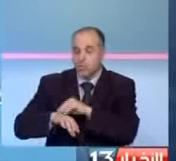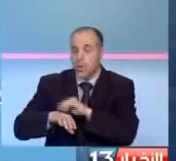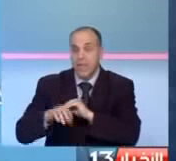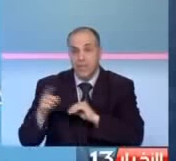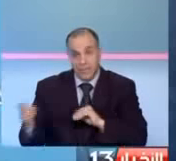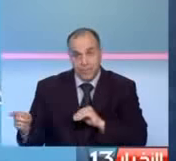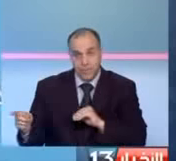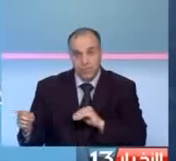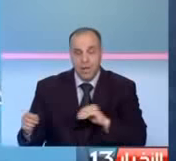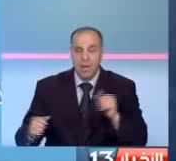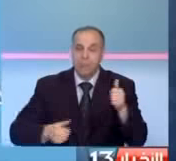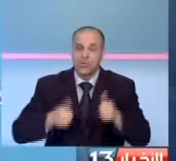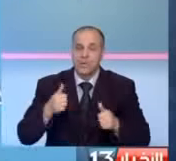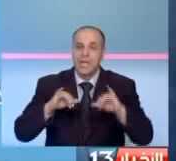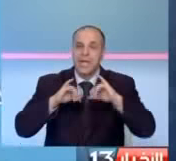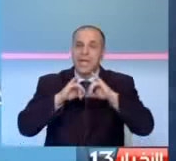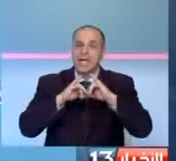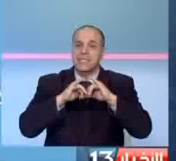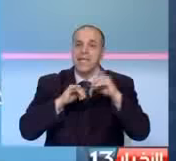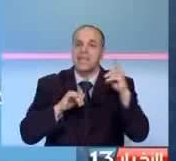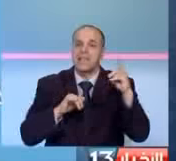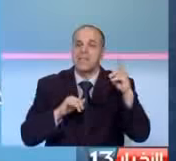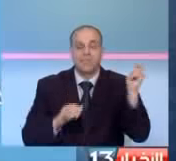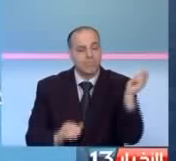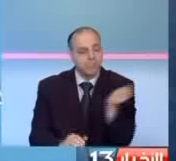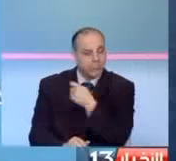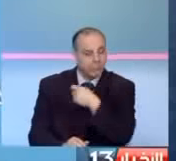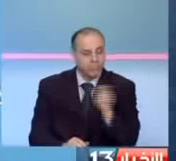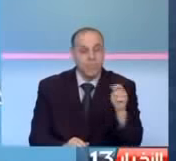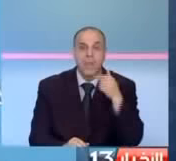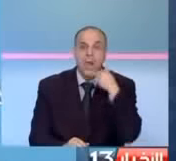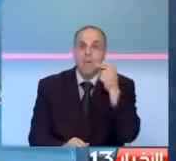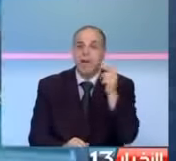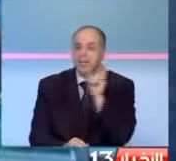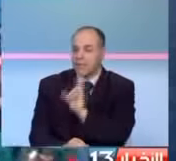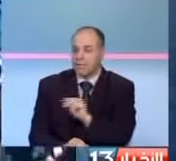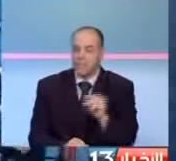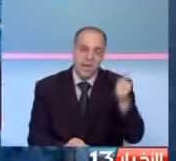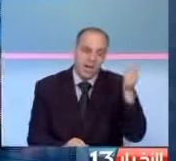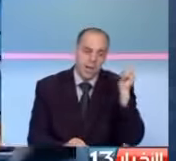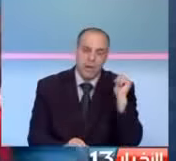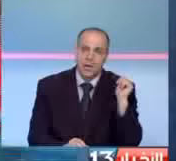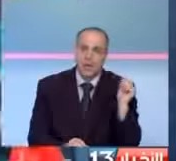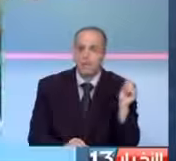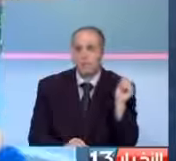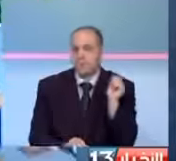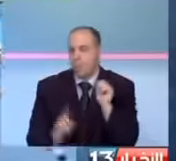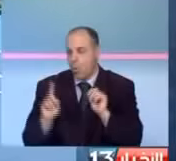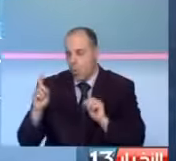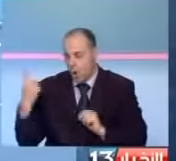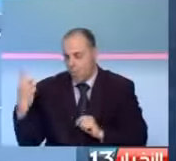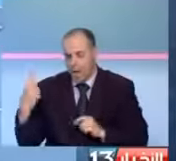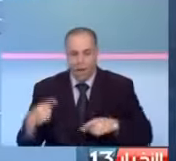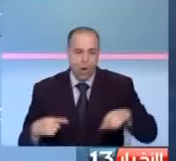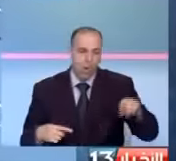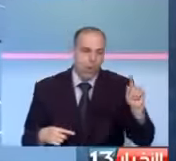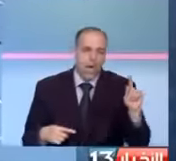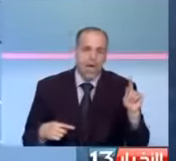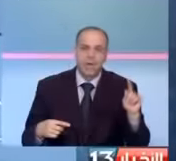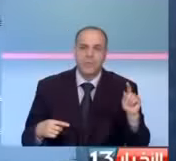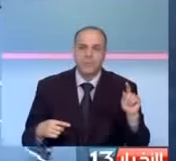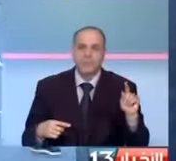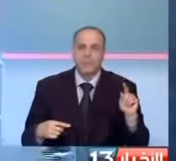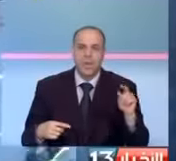السويدي في مسابقة كأس ديفيس لكرة المضرب، بعد أن تعادل أمس بفوز لكل منهما في